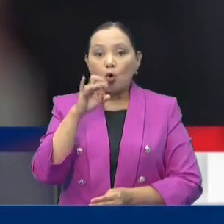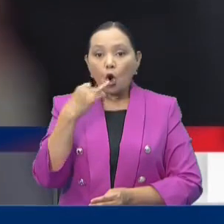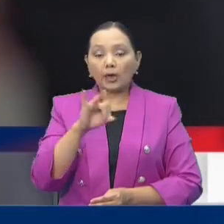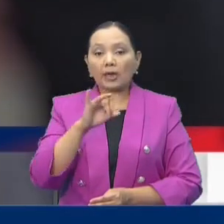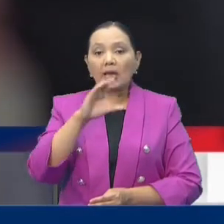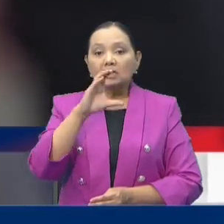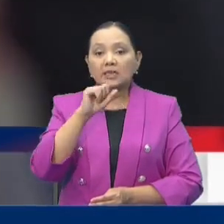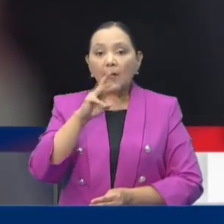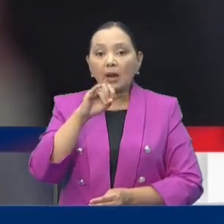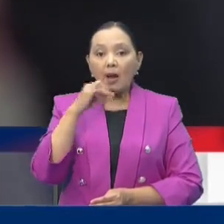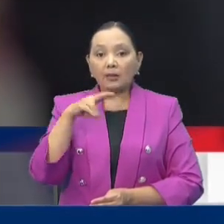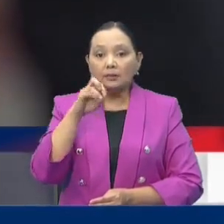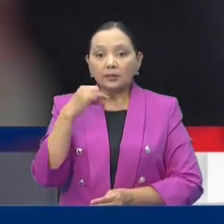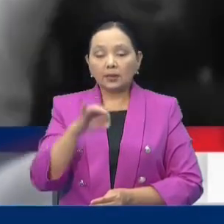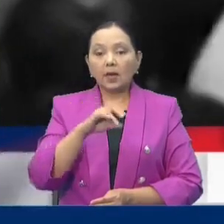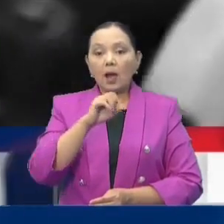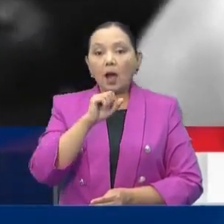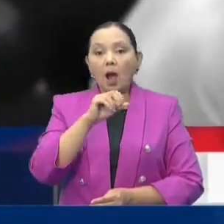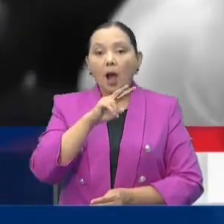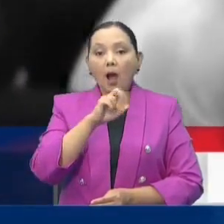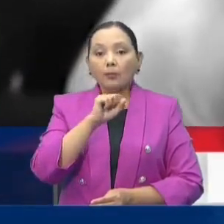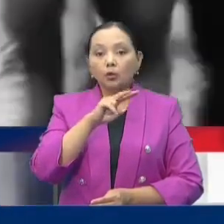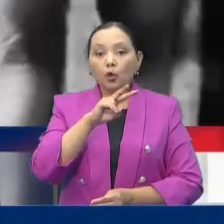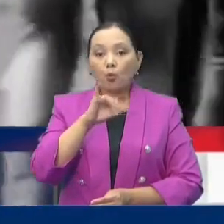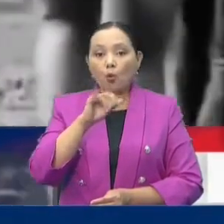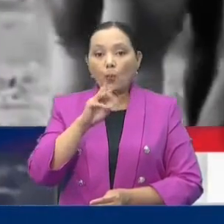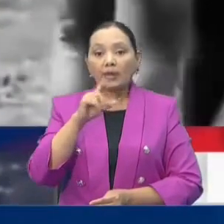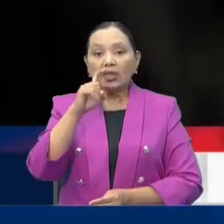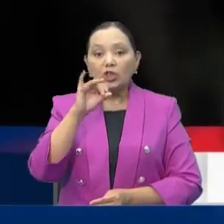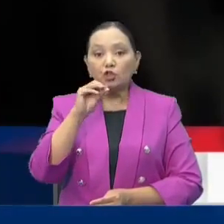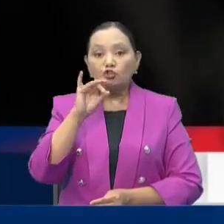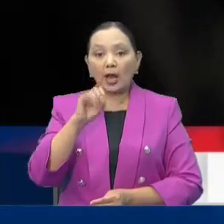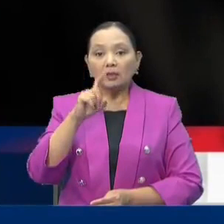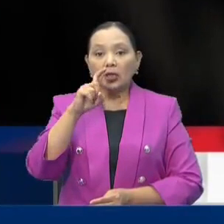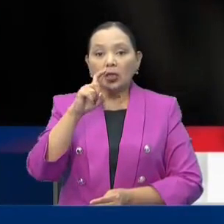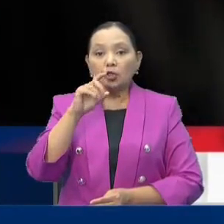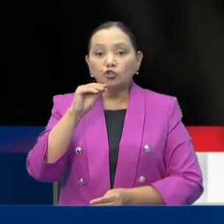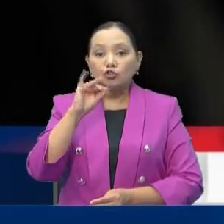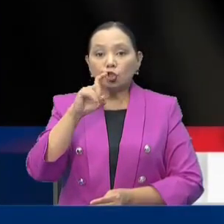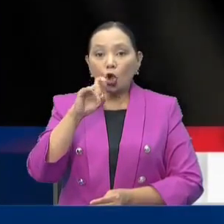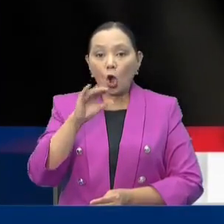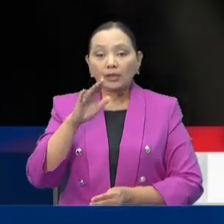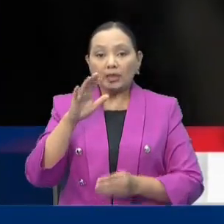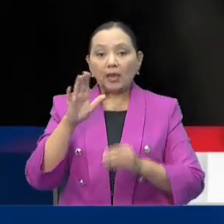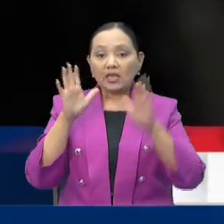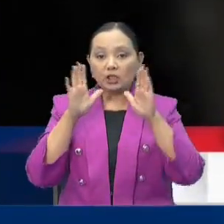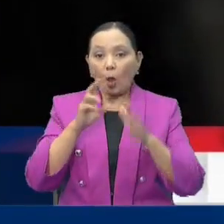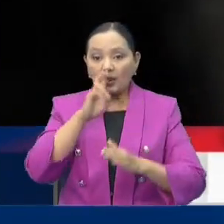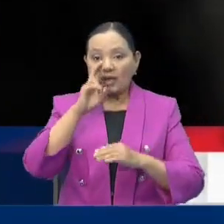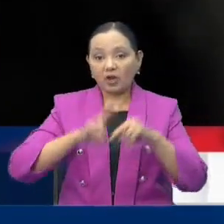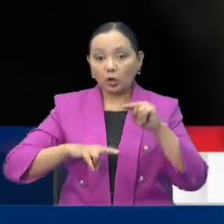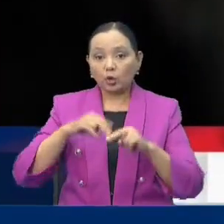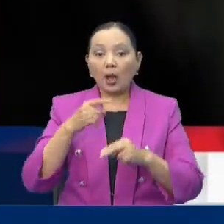Sodiq Samarqandiy, Mahmud Abdulmo'min va boshqalarning hijrat va jihod qilishga hamda islomiy davlat qurishga